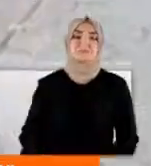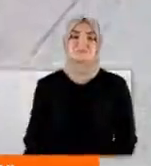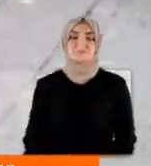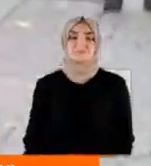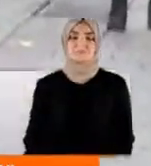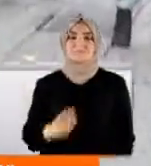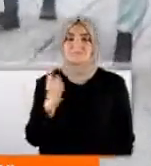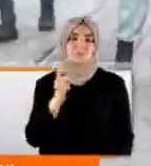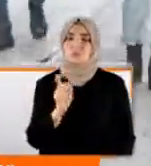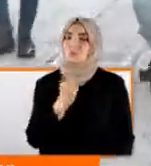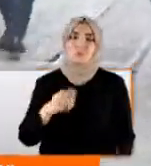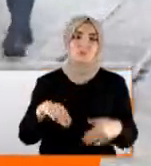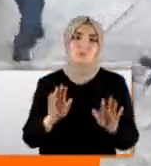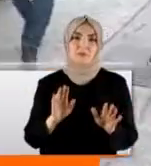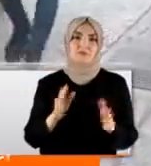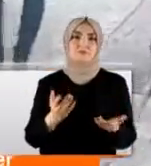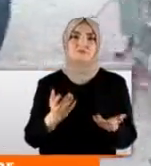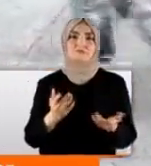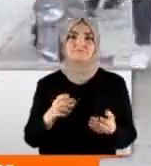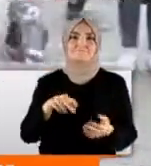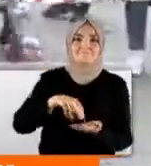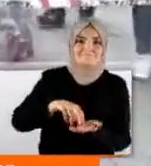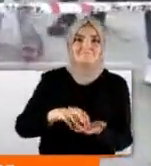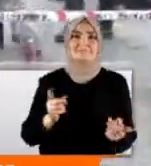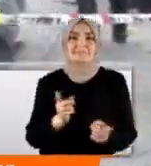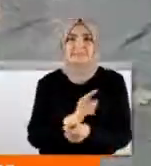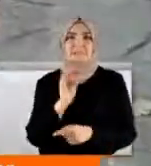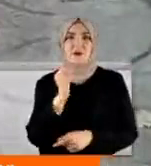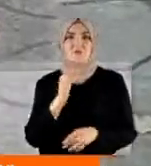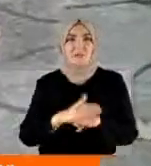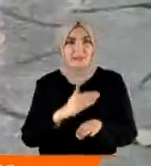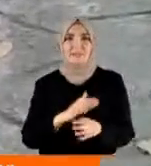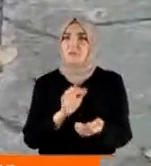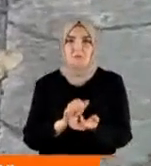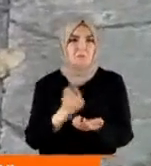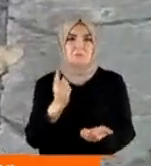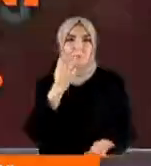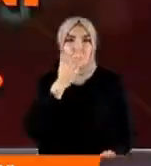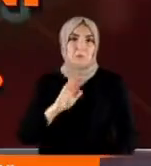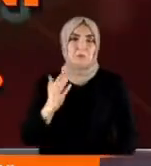Herhangi bir şey rastlamadık. Hareket edebilen yavru kedi olabilir, yavru köpek olabilir.